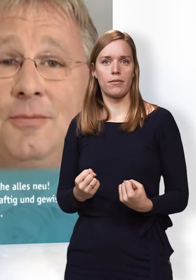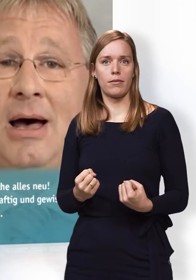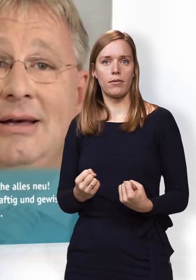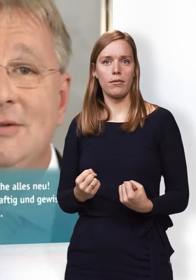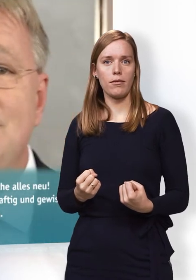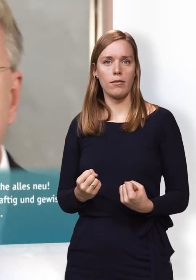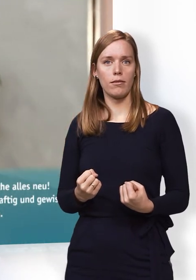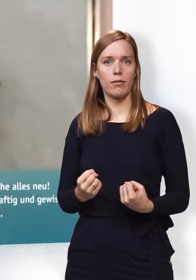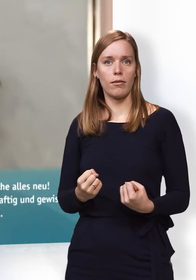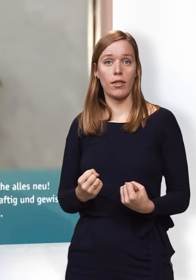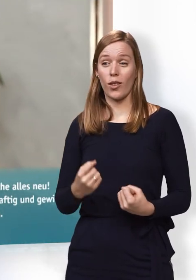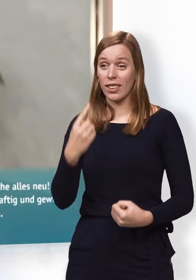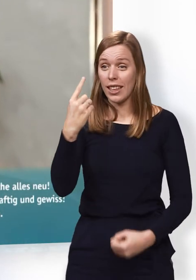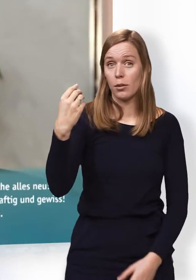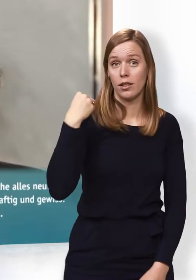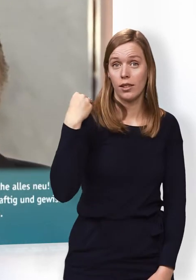Und er sprach zu mir: